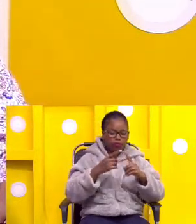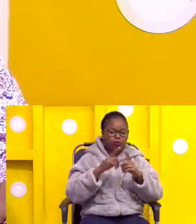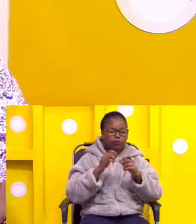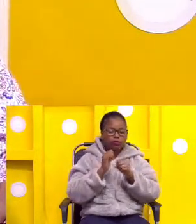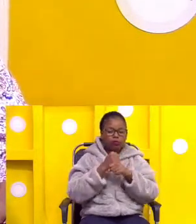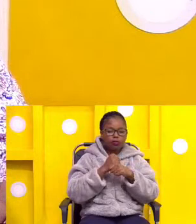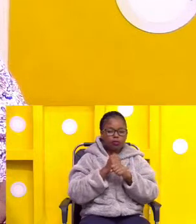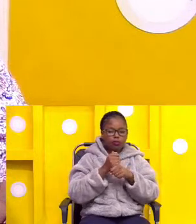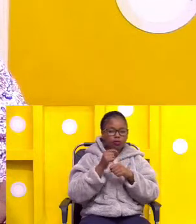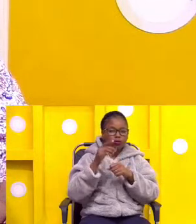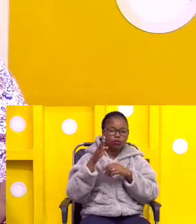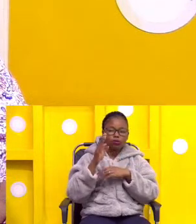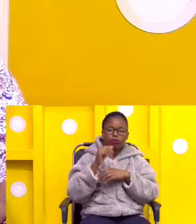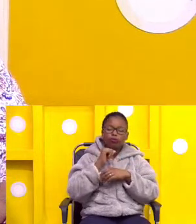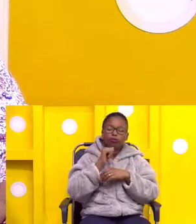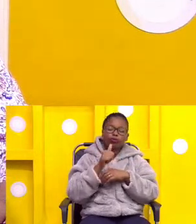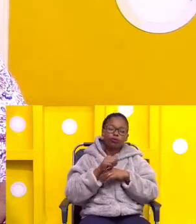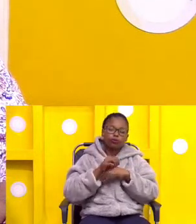yaku